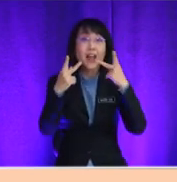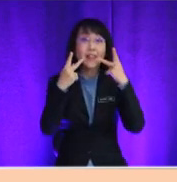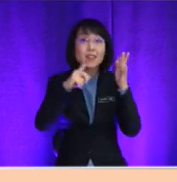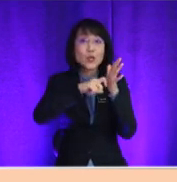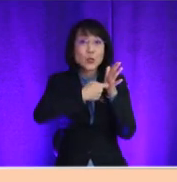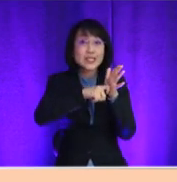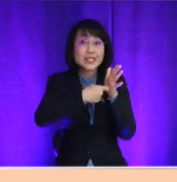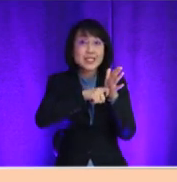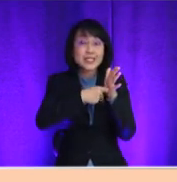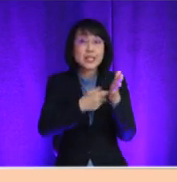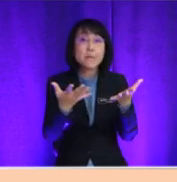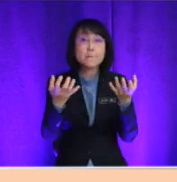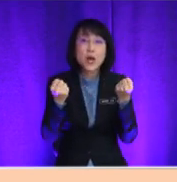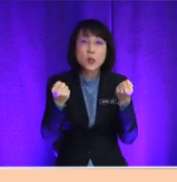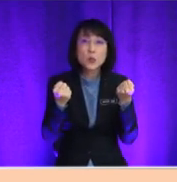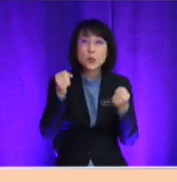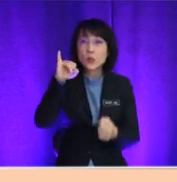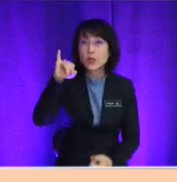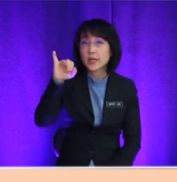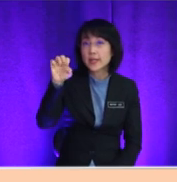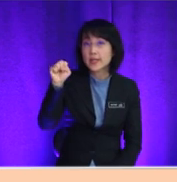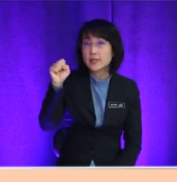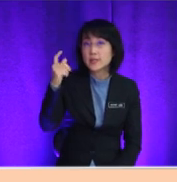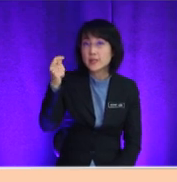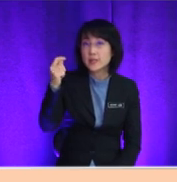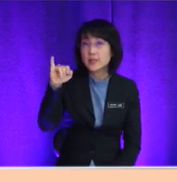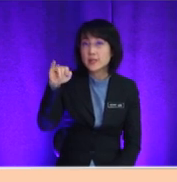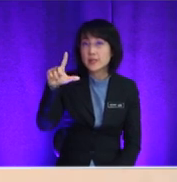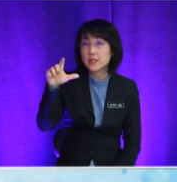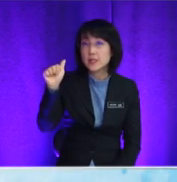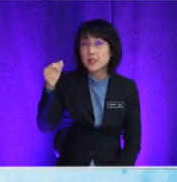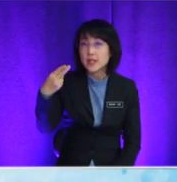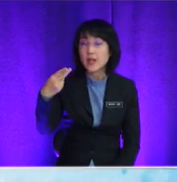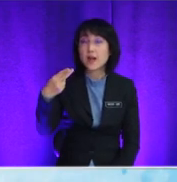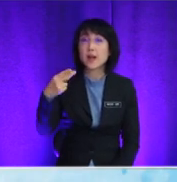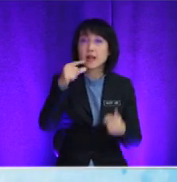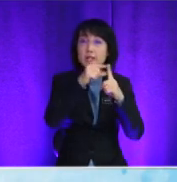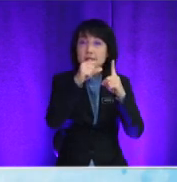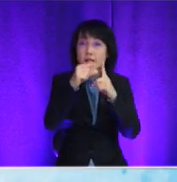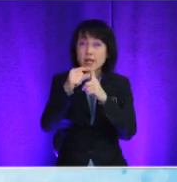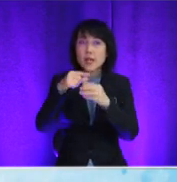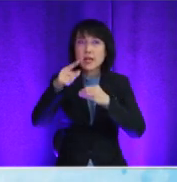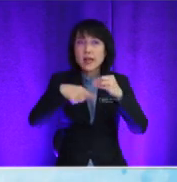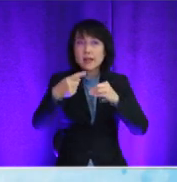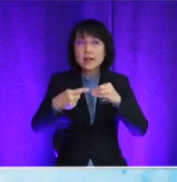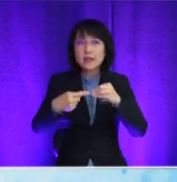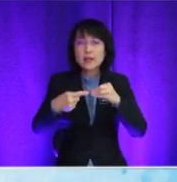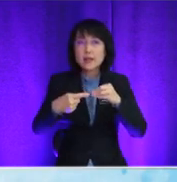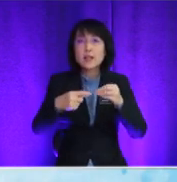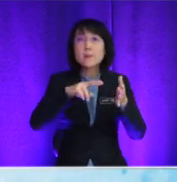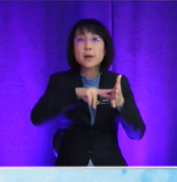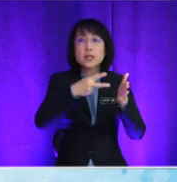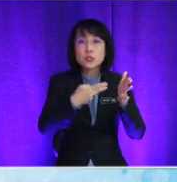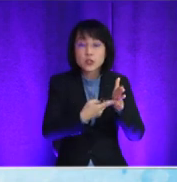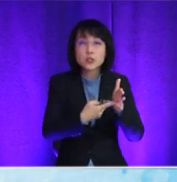oke so Apakah istilah yang berkaitan dengan maksud itu Oke baik